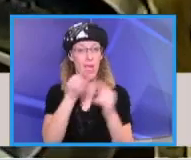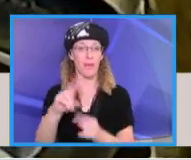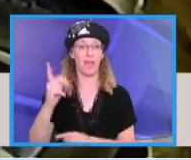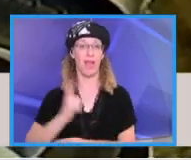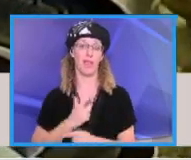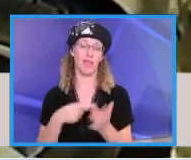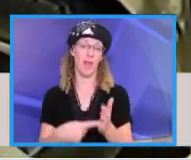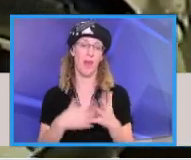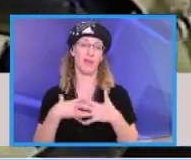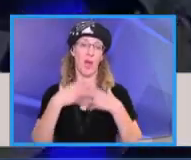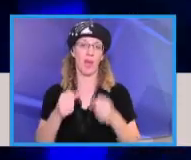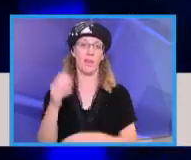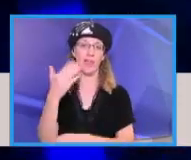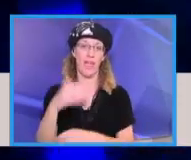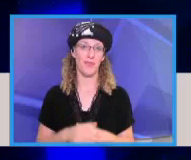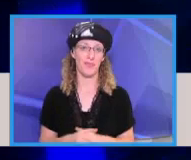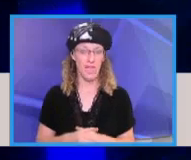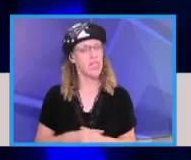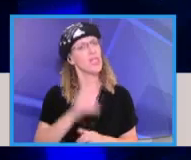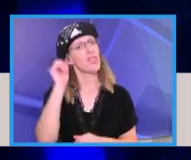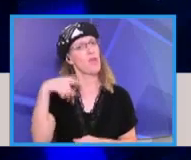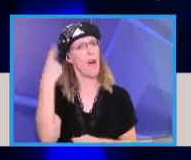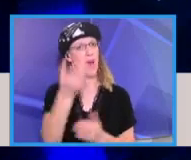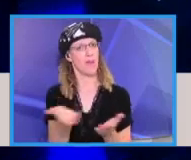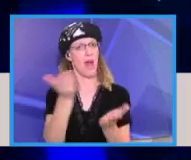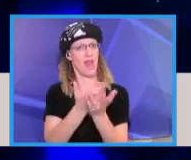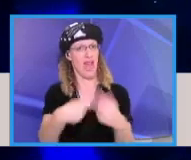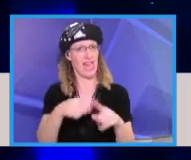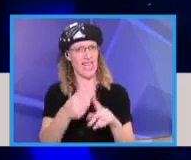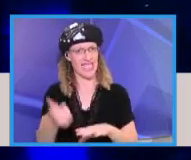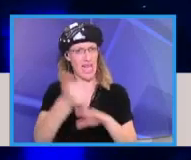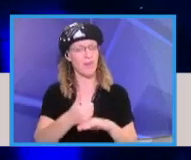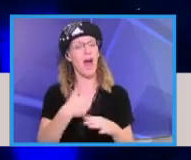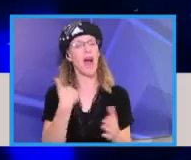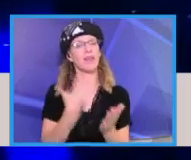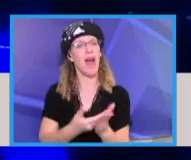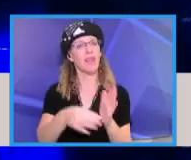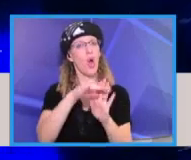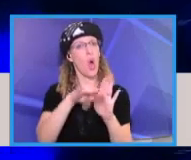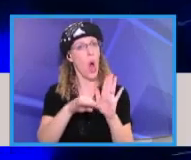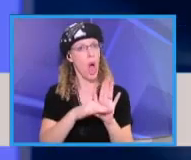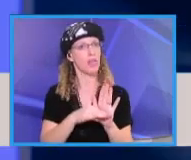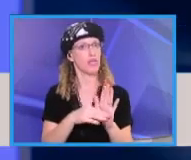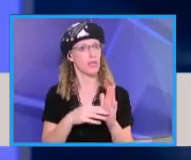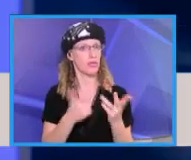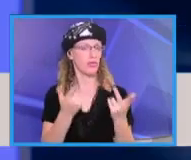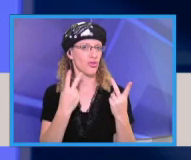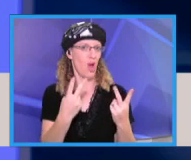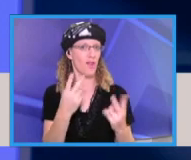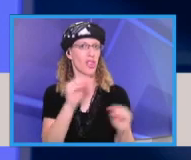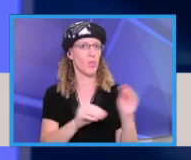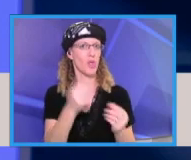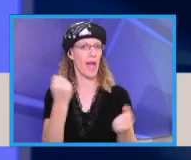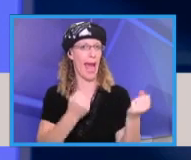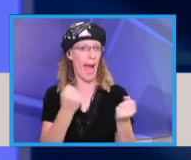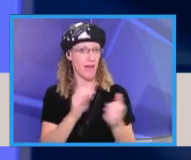למען ביטחון המדינה. בשבוע הבא תועלה לוועדת השרים לענייני חקיקה הצעת חוק שווי שימוש ברכב, הצעת